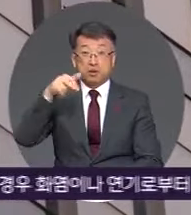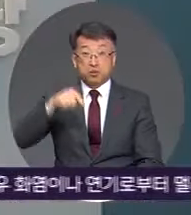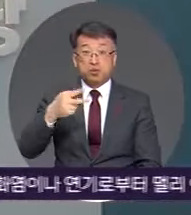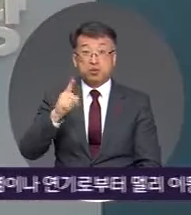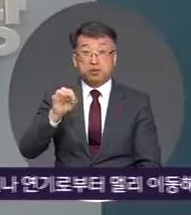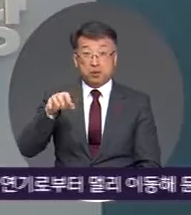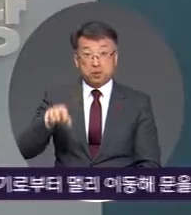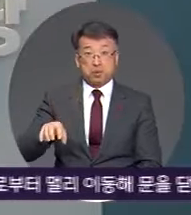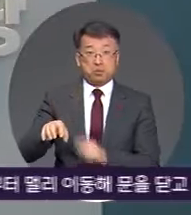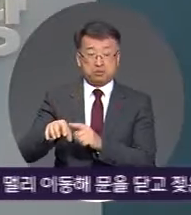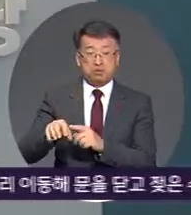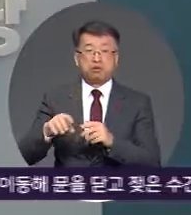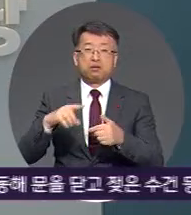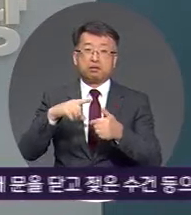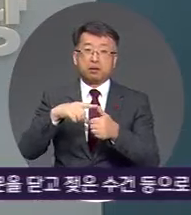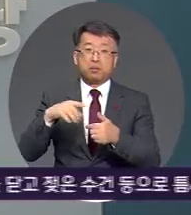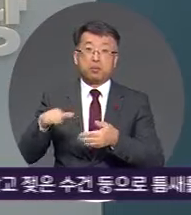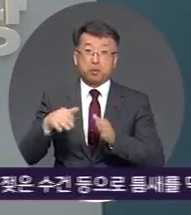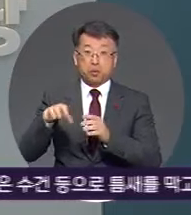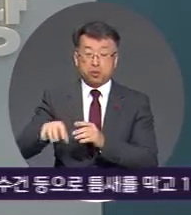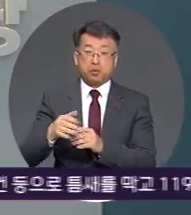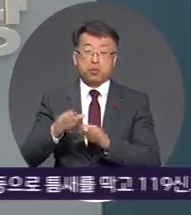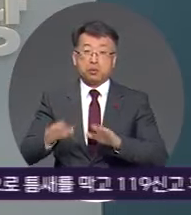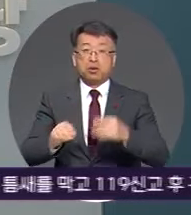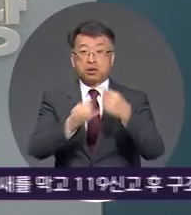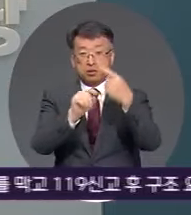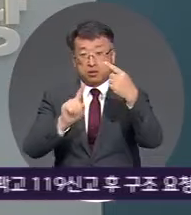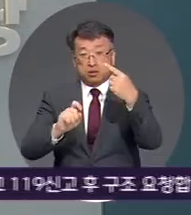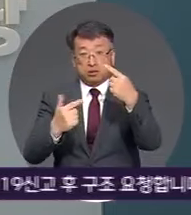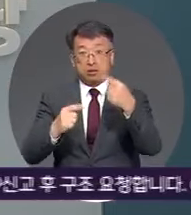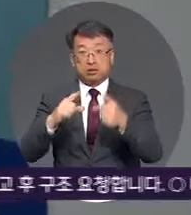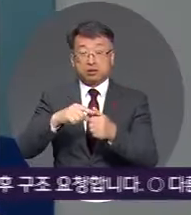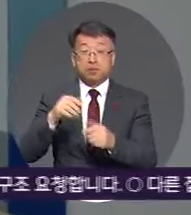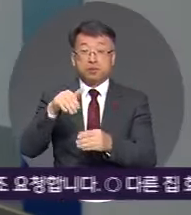연기한 더불어민주당 경남도당은 오는 16일